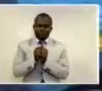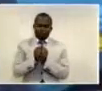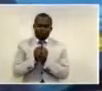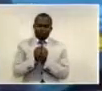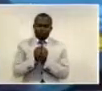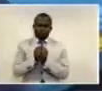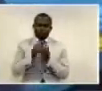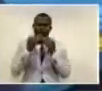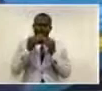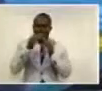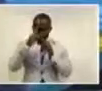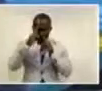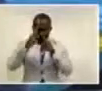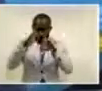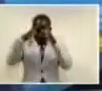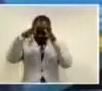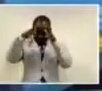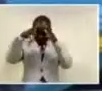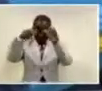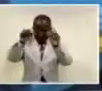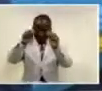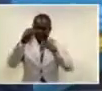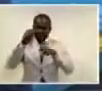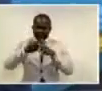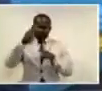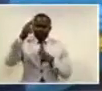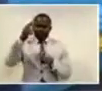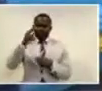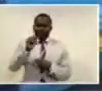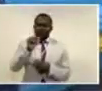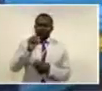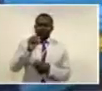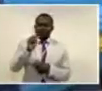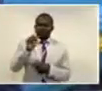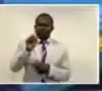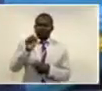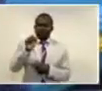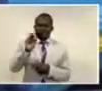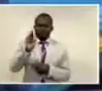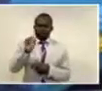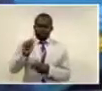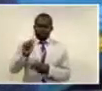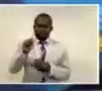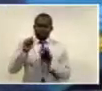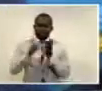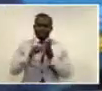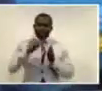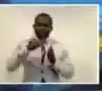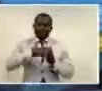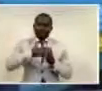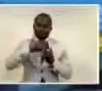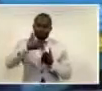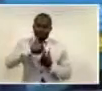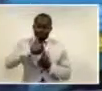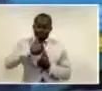Wowe. Nakoze nyakubahwa Perezida wa Repubulika, amazina yanjye nitwa Niyonsaba Françoise. Ikibazo mfite